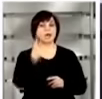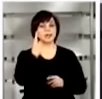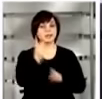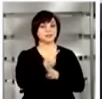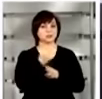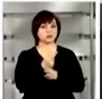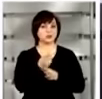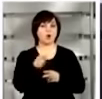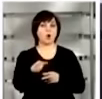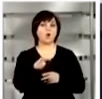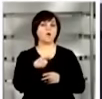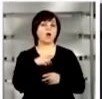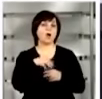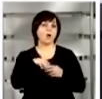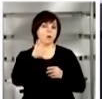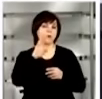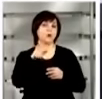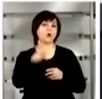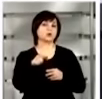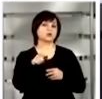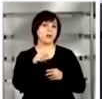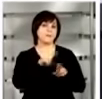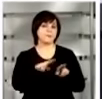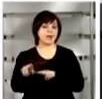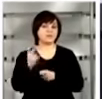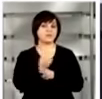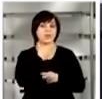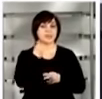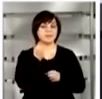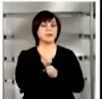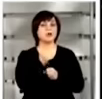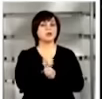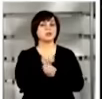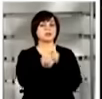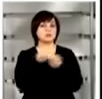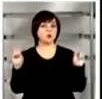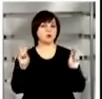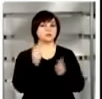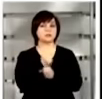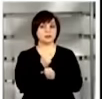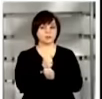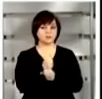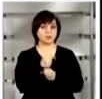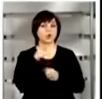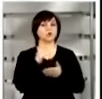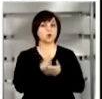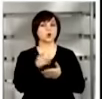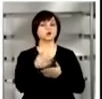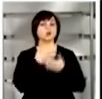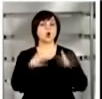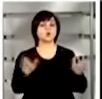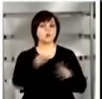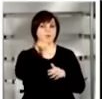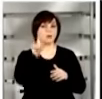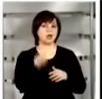Ако една земја, тоа е погорко од правната држава дори, нема функционални демократски процеси, тогаш се